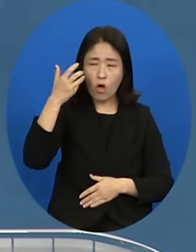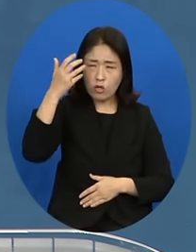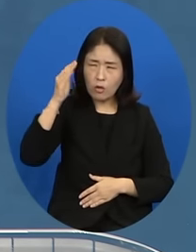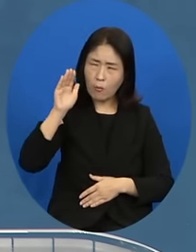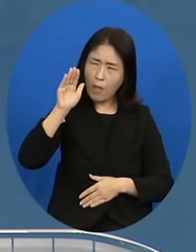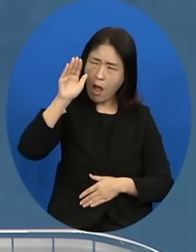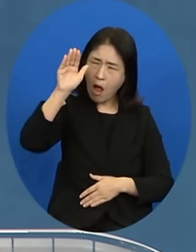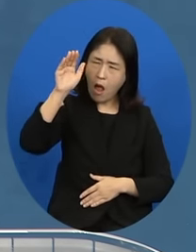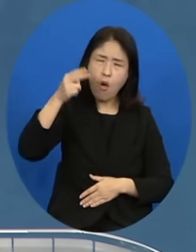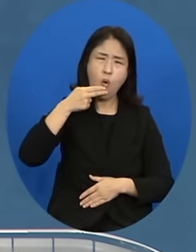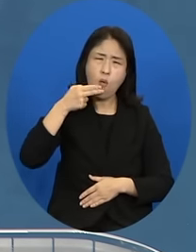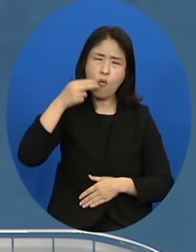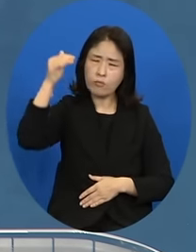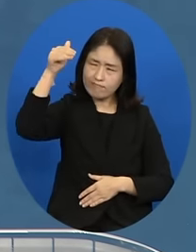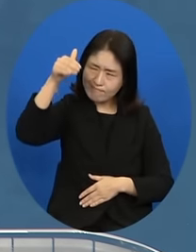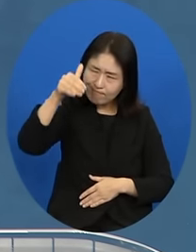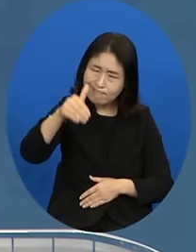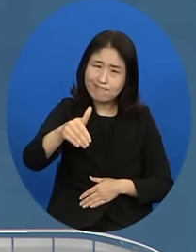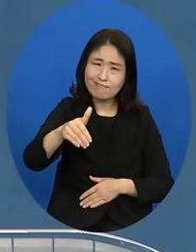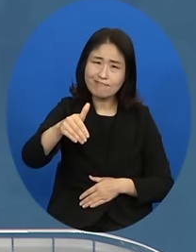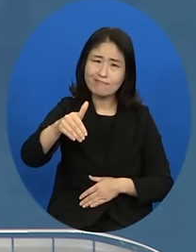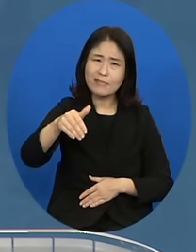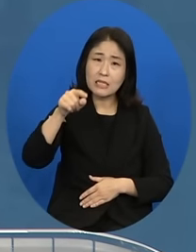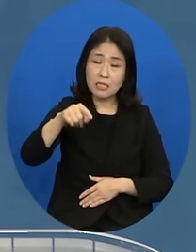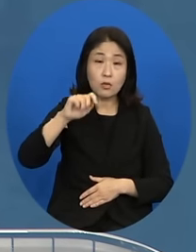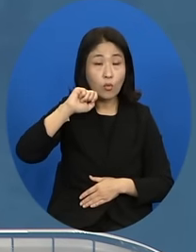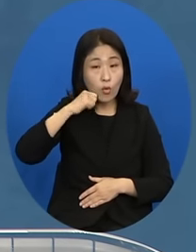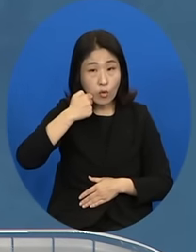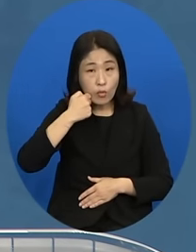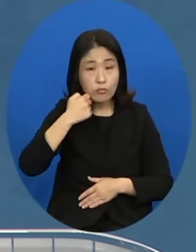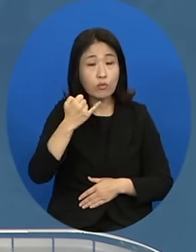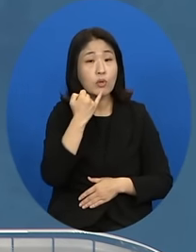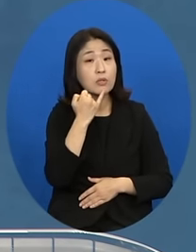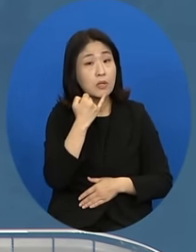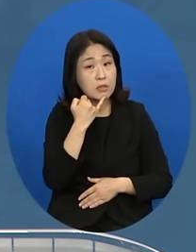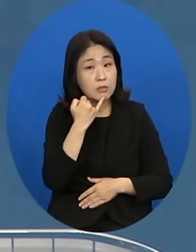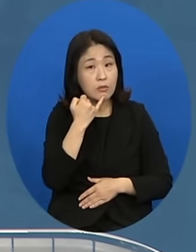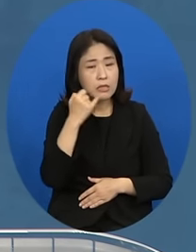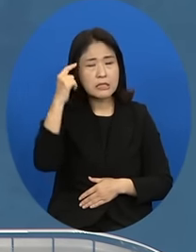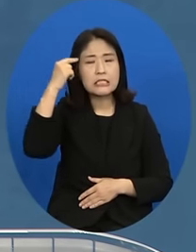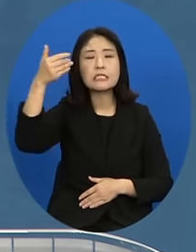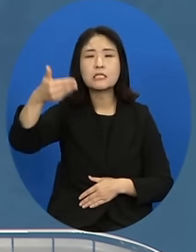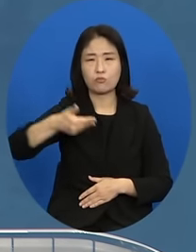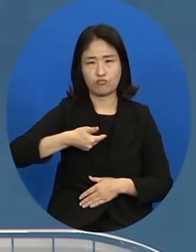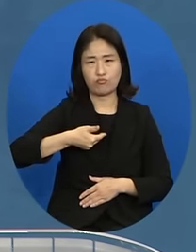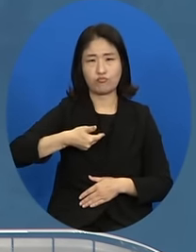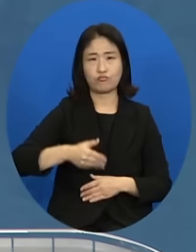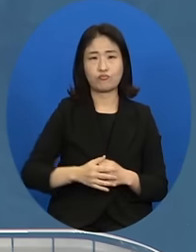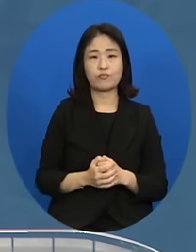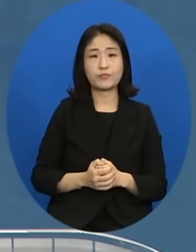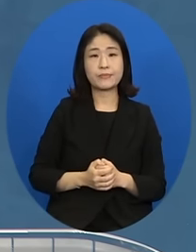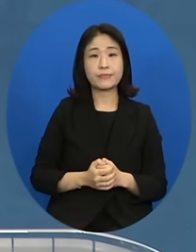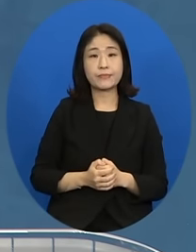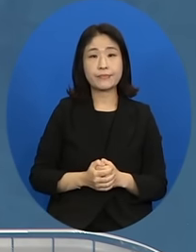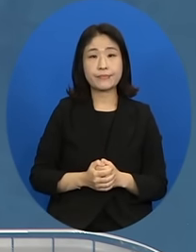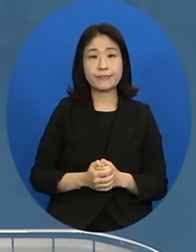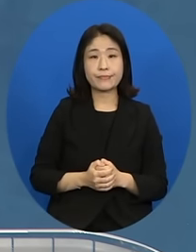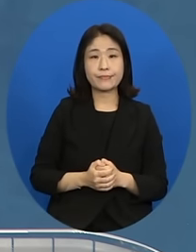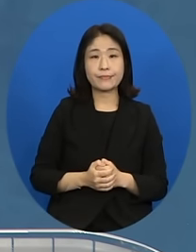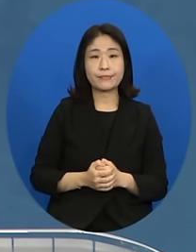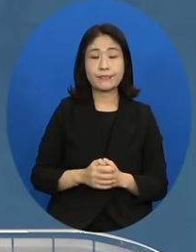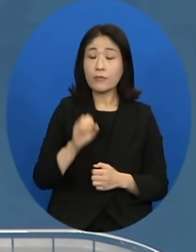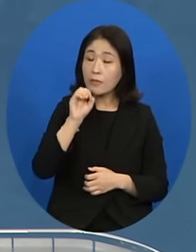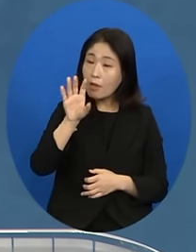정체기에 들어가기가 쉽지요. 그런 어려움이 없으셨습니까? 라는 질문이었습니다. 제가 그때 목사님께